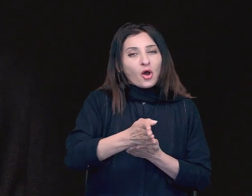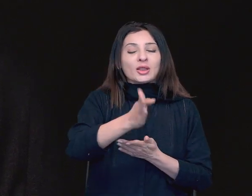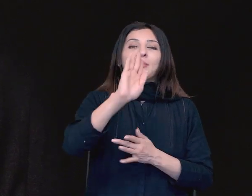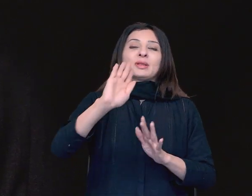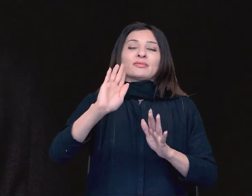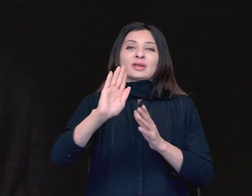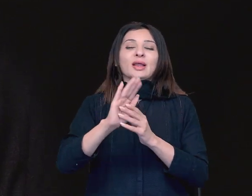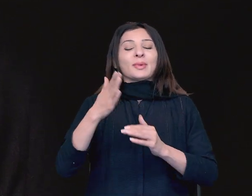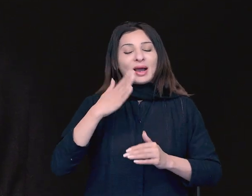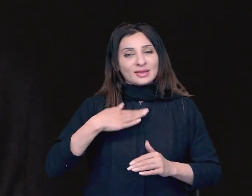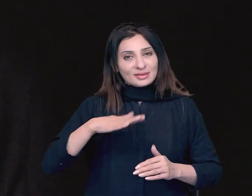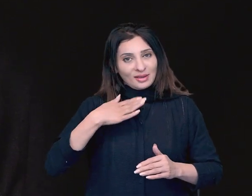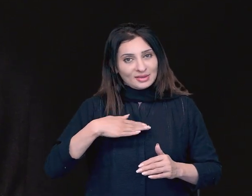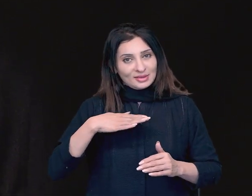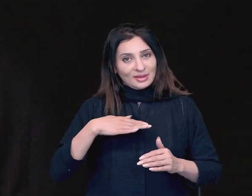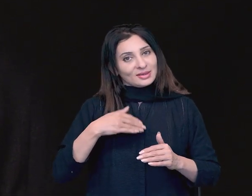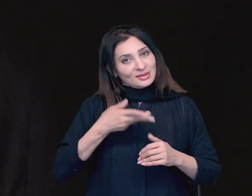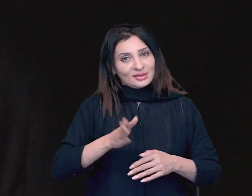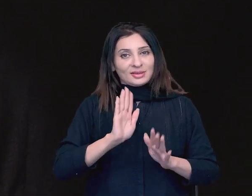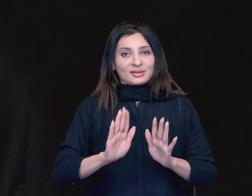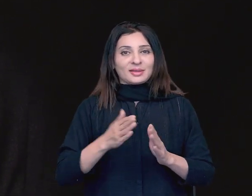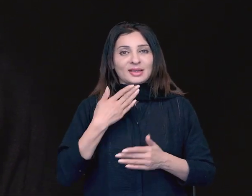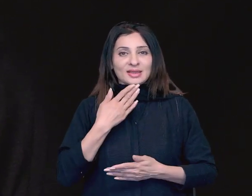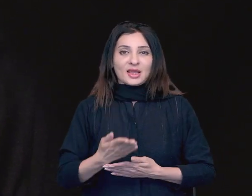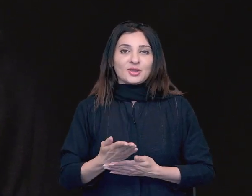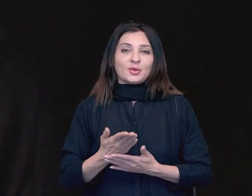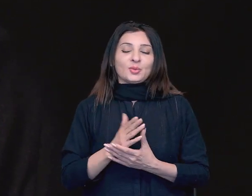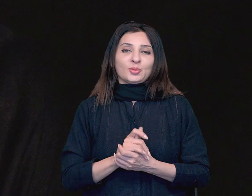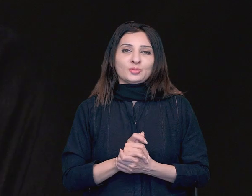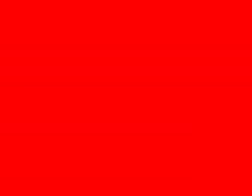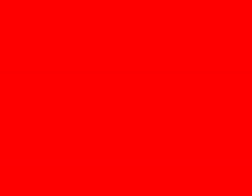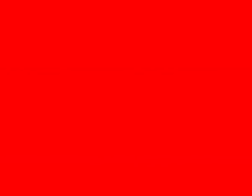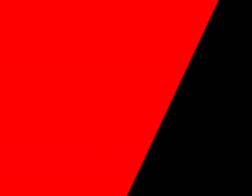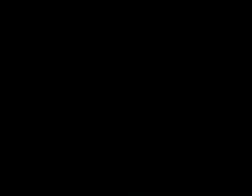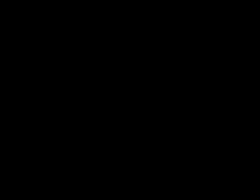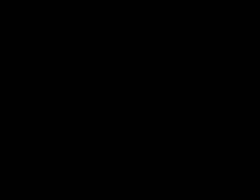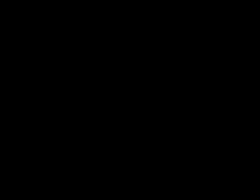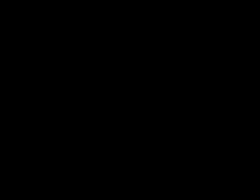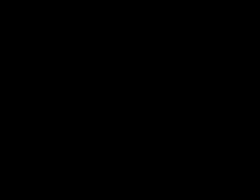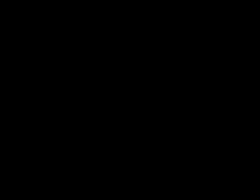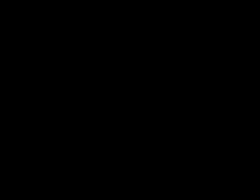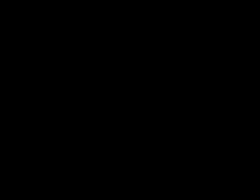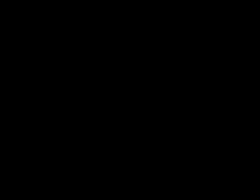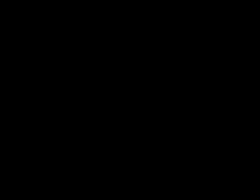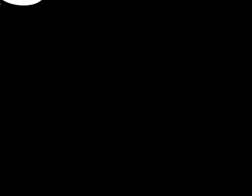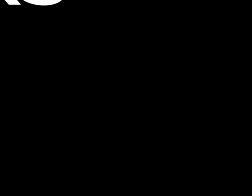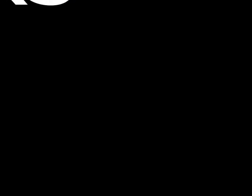کرنا ہے مگر ہم آہستہ آہستہ وہاں جا سکتے ہیں۔ تھینک یو ویری مچ۔